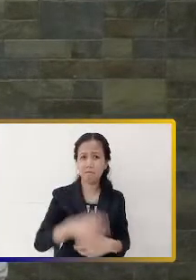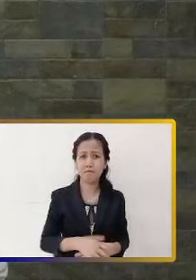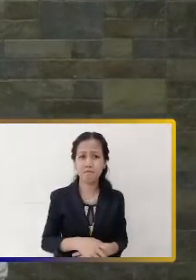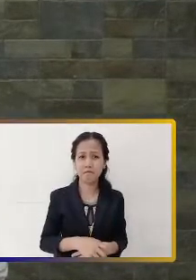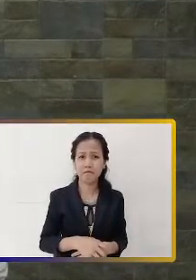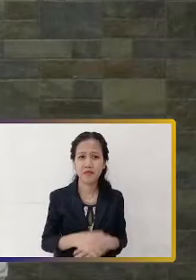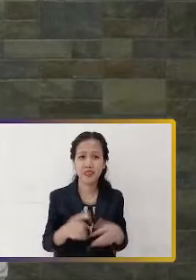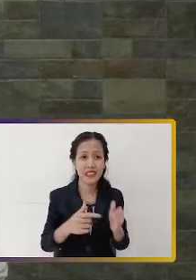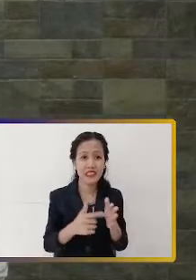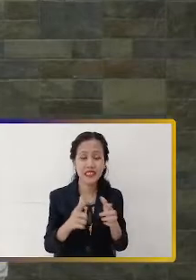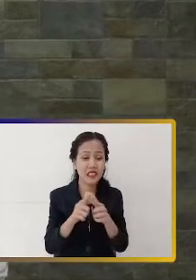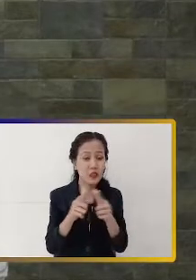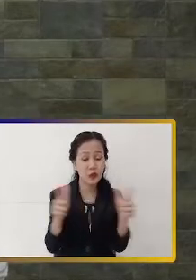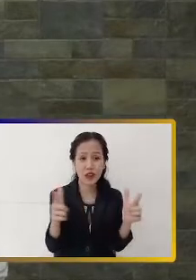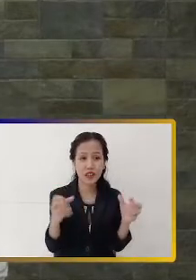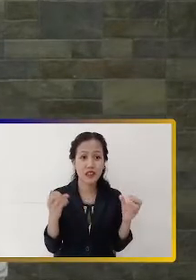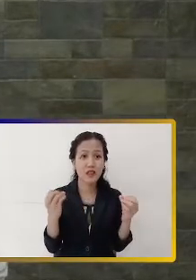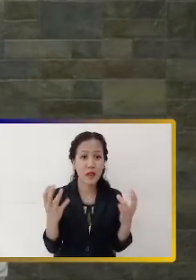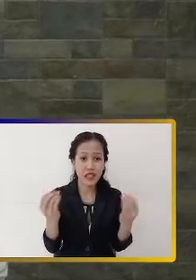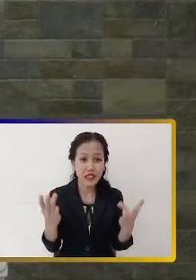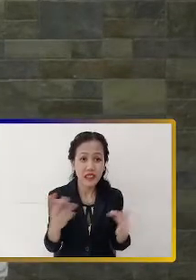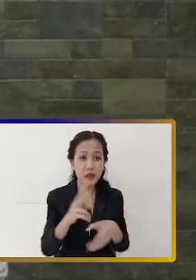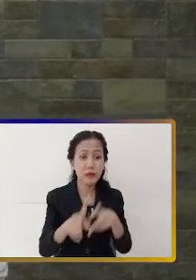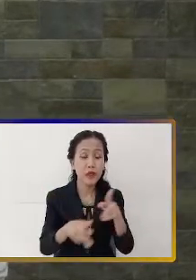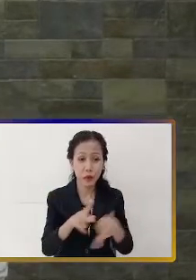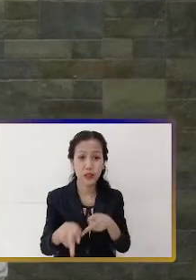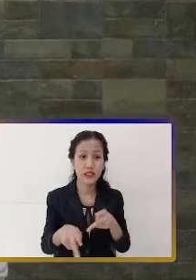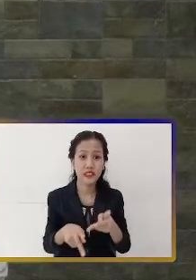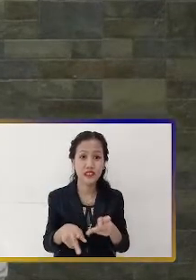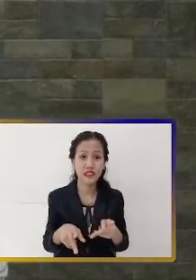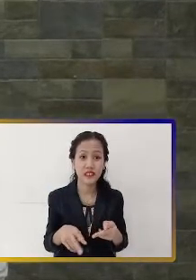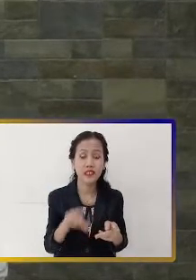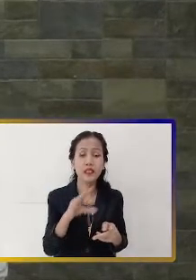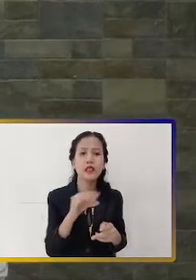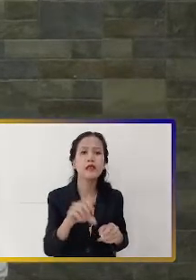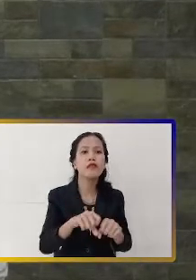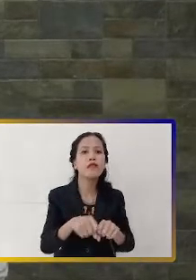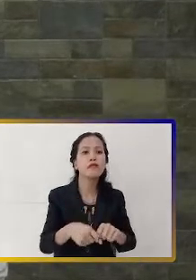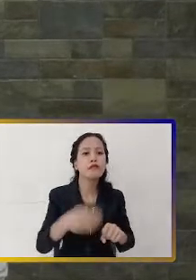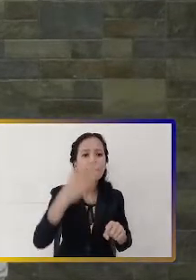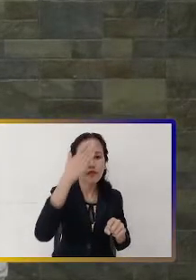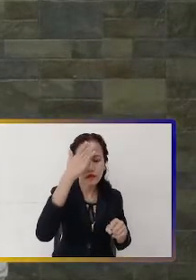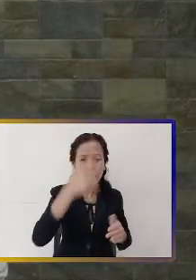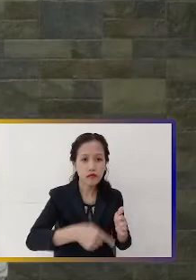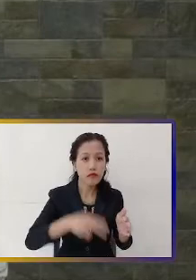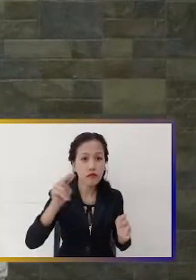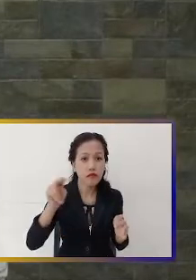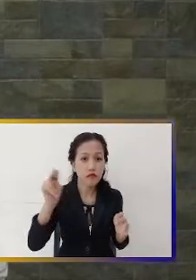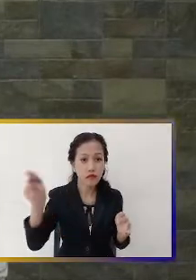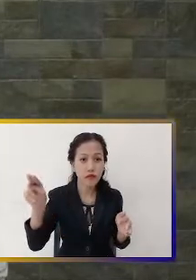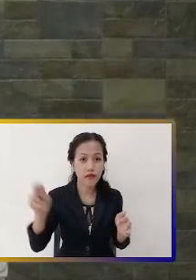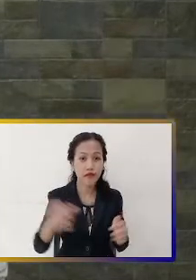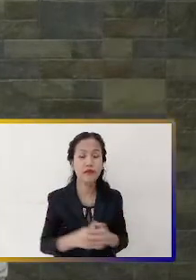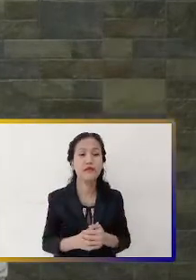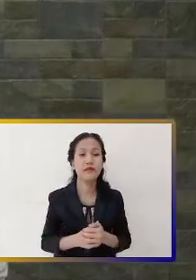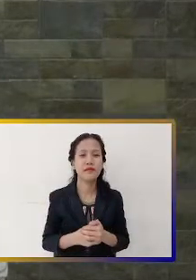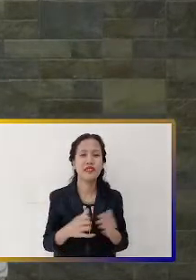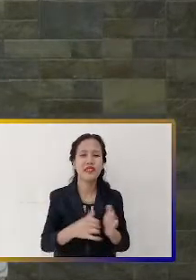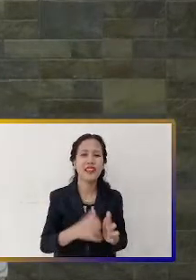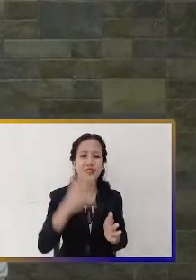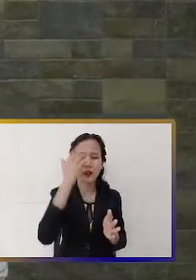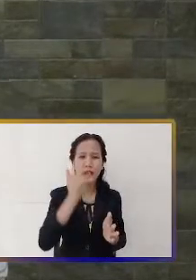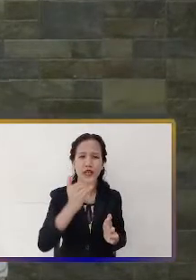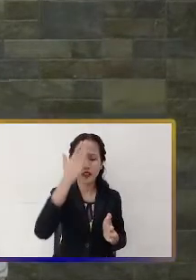This is a great number of people. And so alam niya kung anong kailangan niya. Kaya alam niya kung anong hiningi niya sa